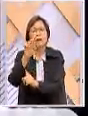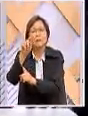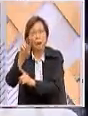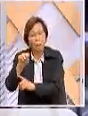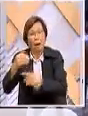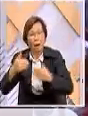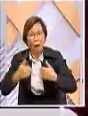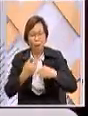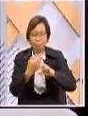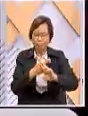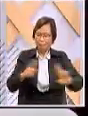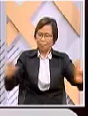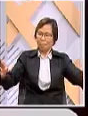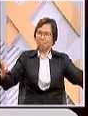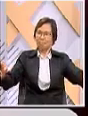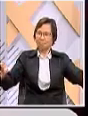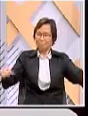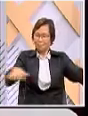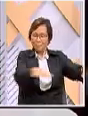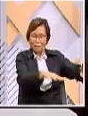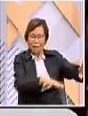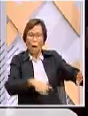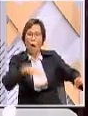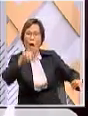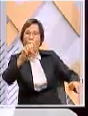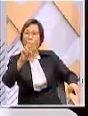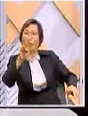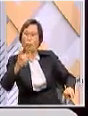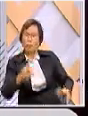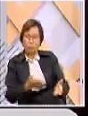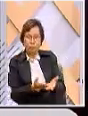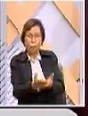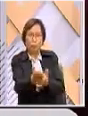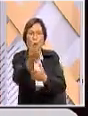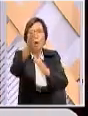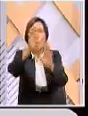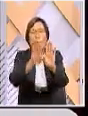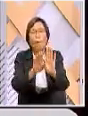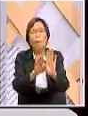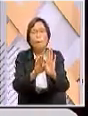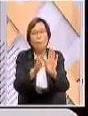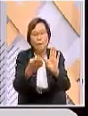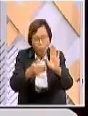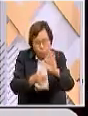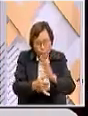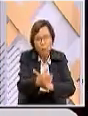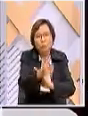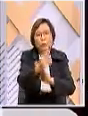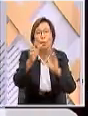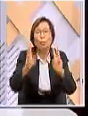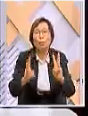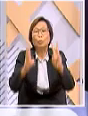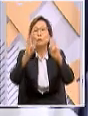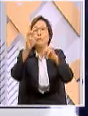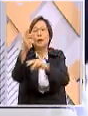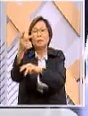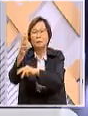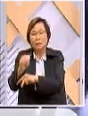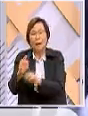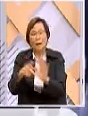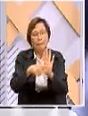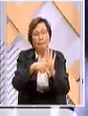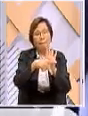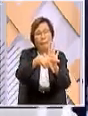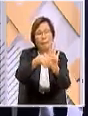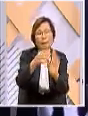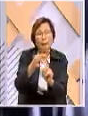turut disediakan di ruang legar menuju ke pintu masuk Wisma Radio RTM. Pameran khas RTM ini